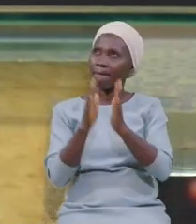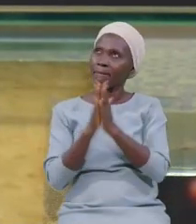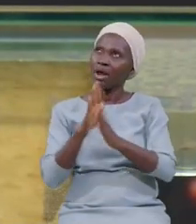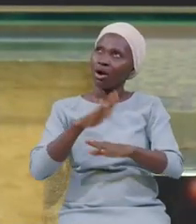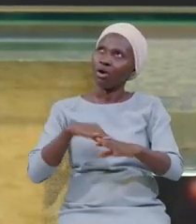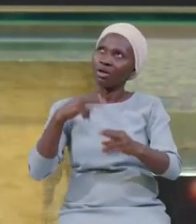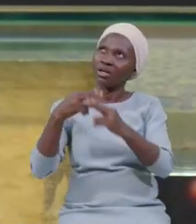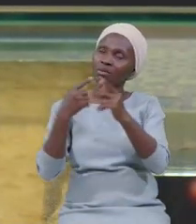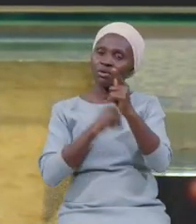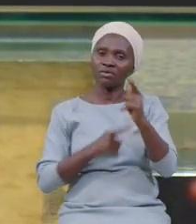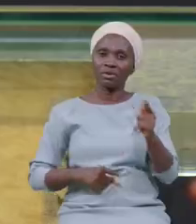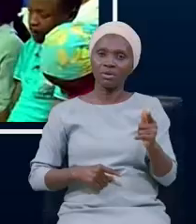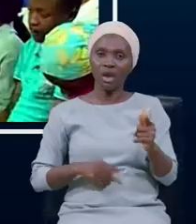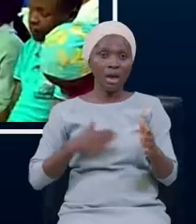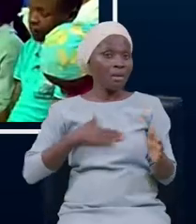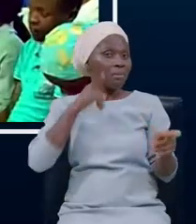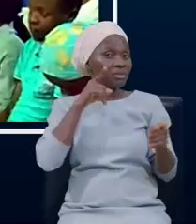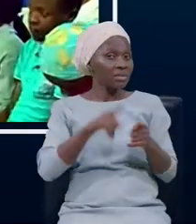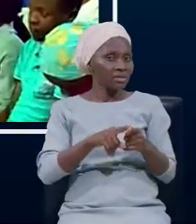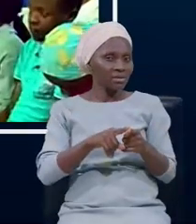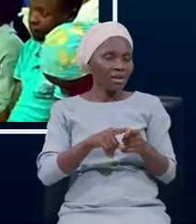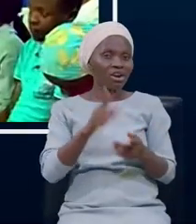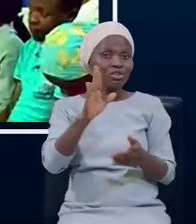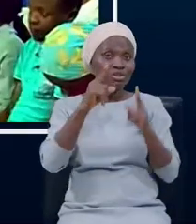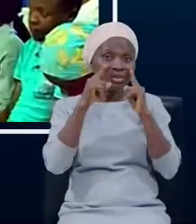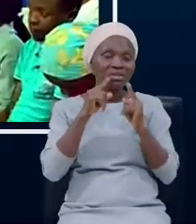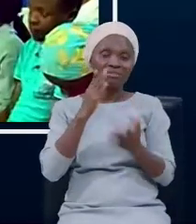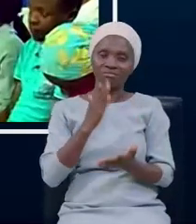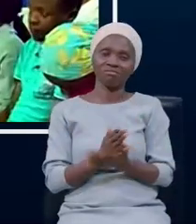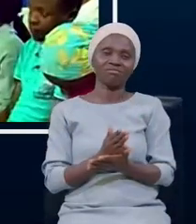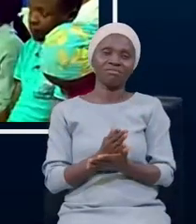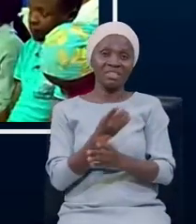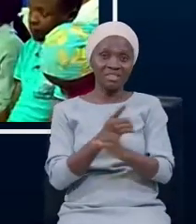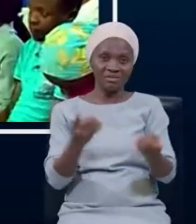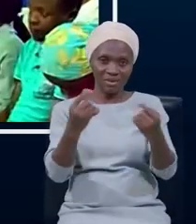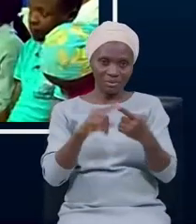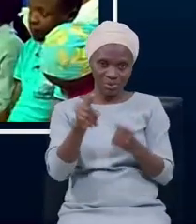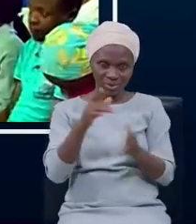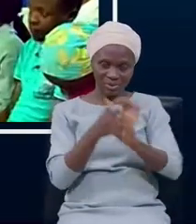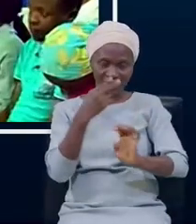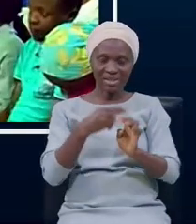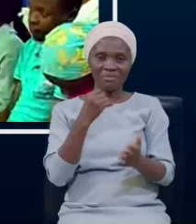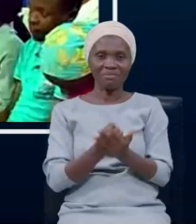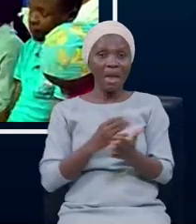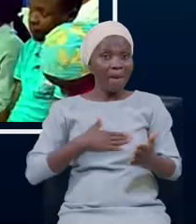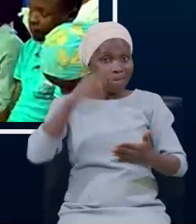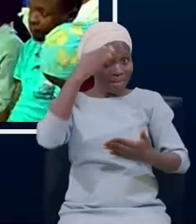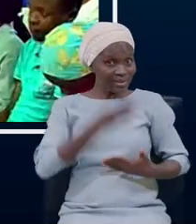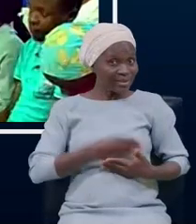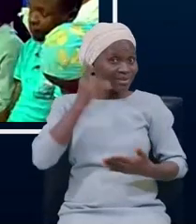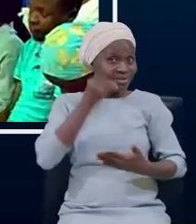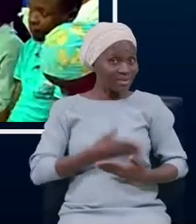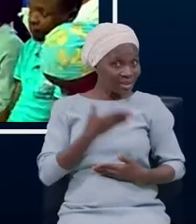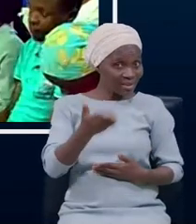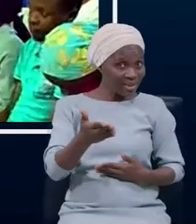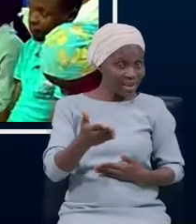invoquera le nom de l'Éternel. Ma sœur là-bas essuie tes larmes, la délivrance est venue. Mon fils, ma fille, essuyez vos